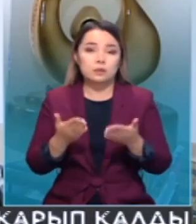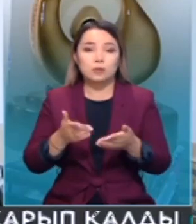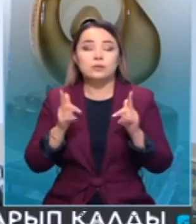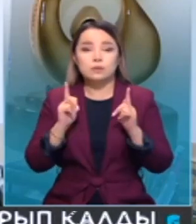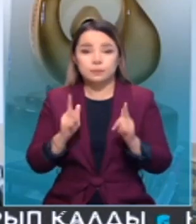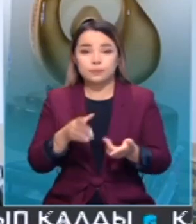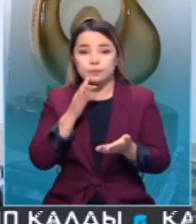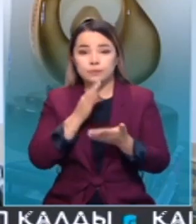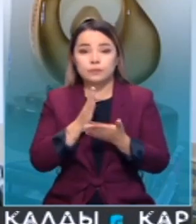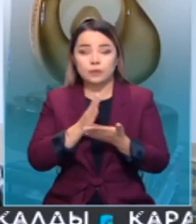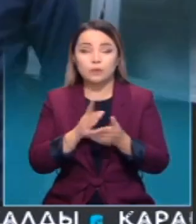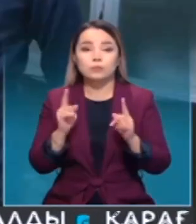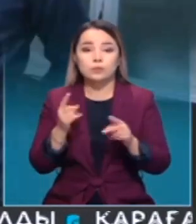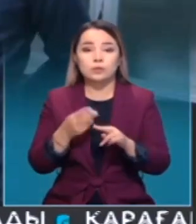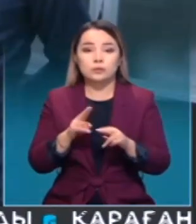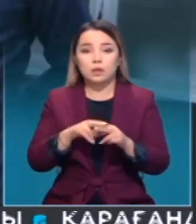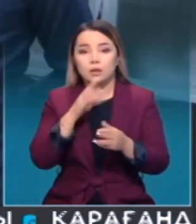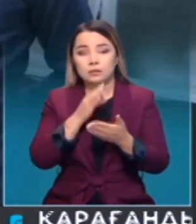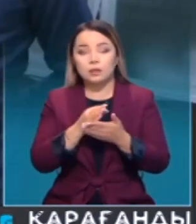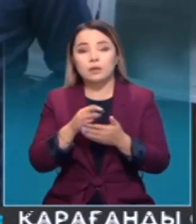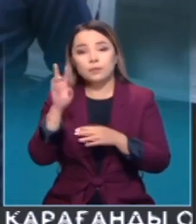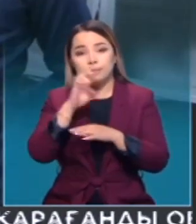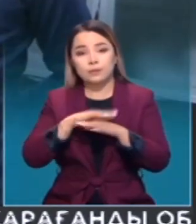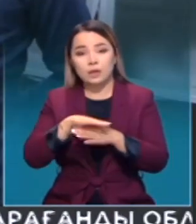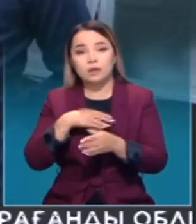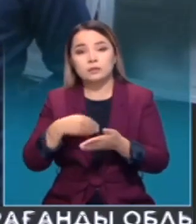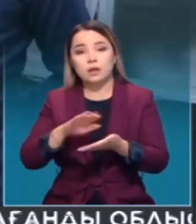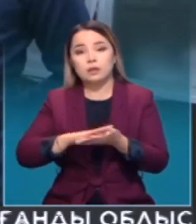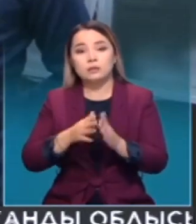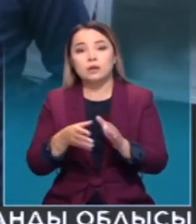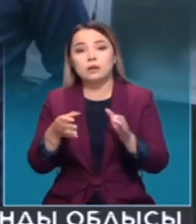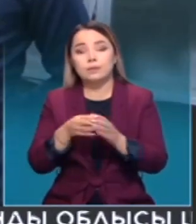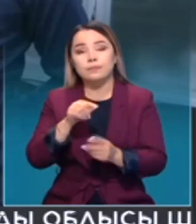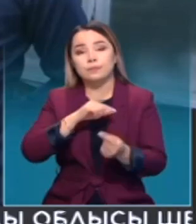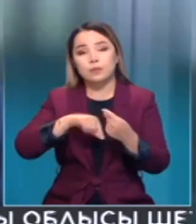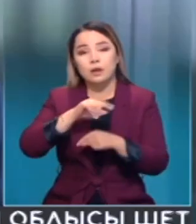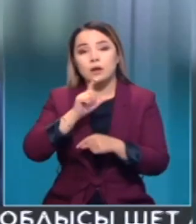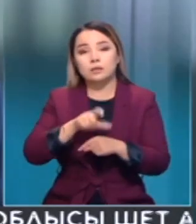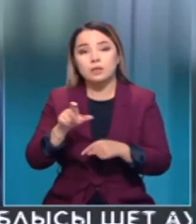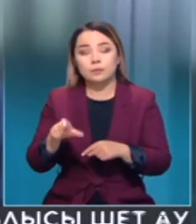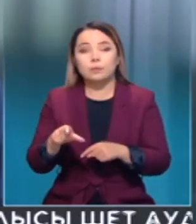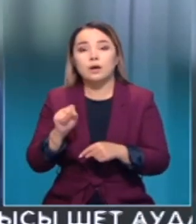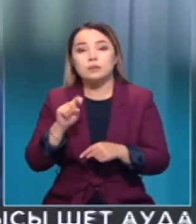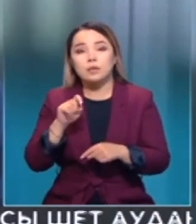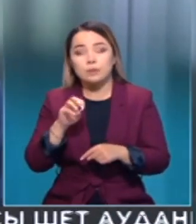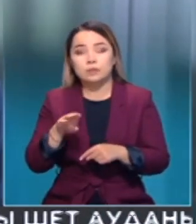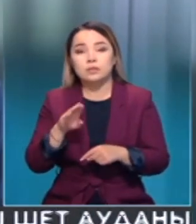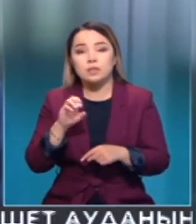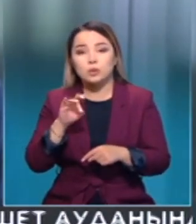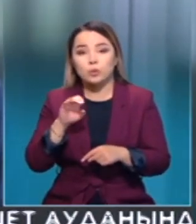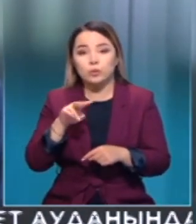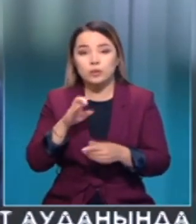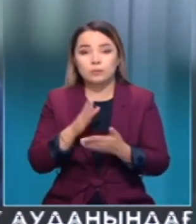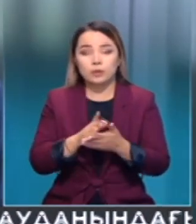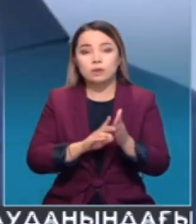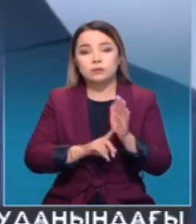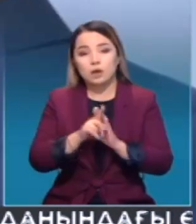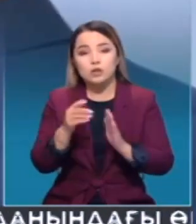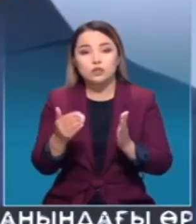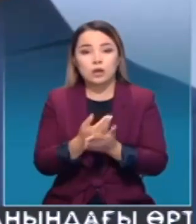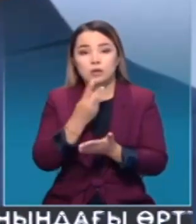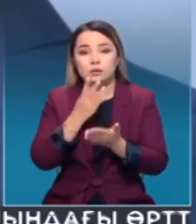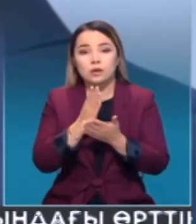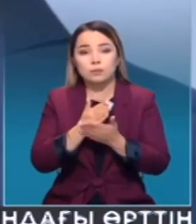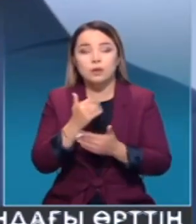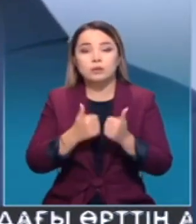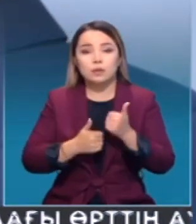көнетін болса, неге кемеске? Ал мемлекеттік сатып алу саласында жүрген кәсіпкер Азамат Серігұлы жаңа бастамаға қарсы емес. Оның айтуынша,